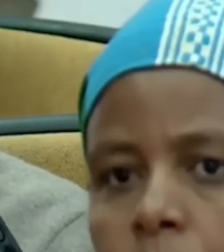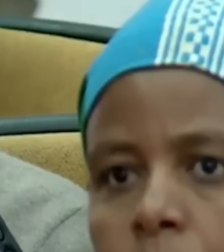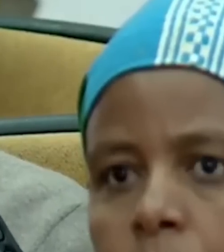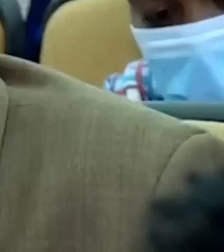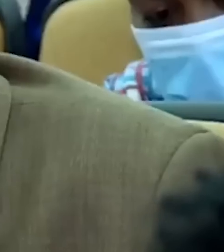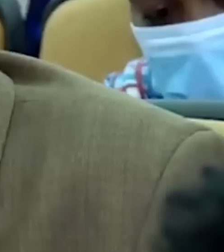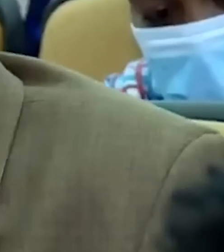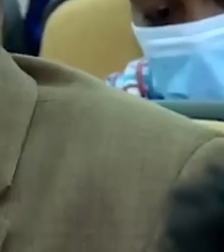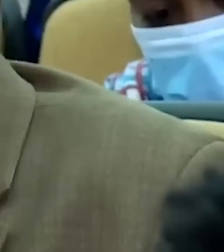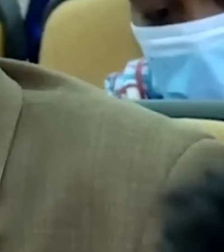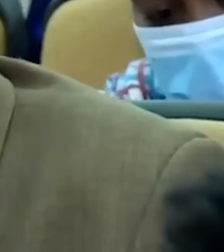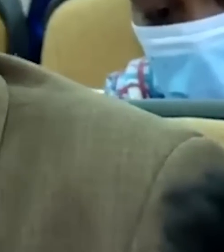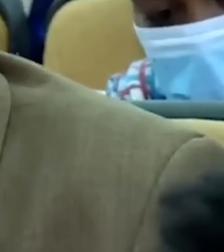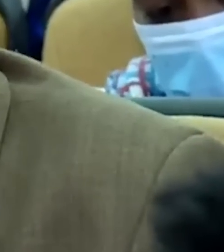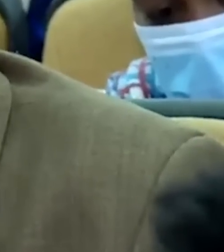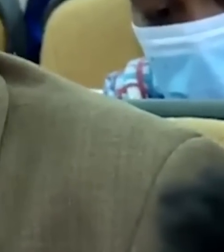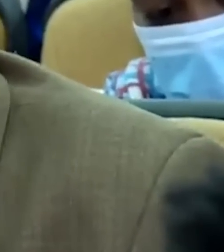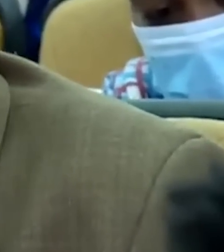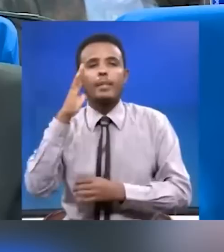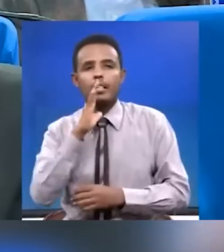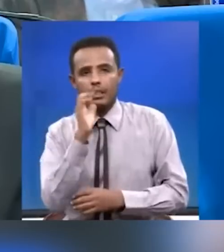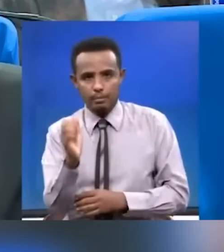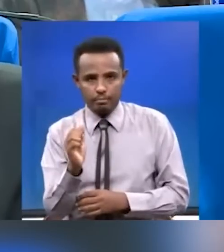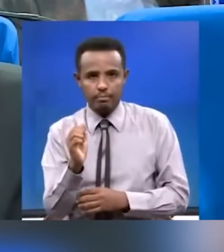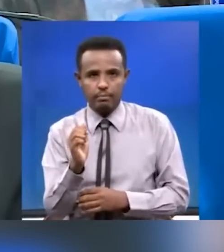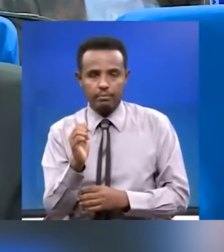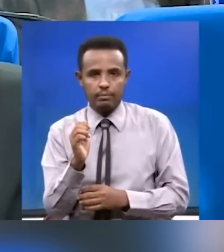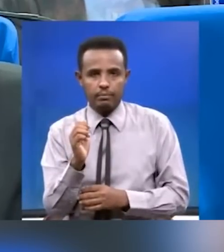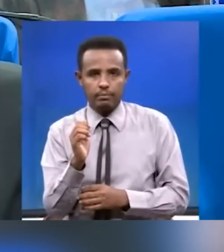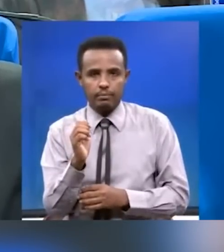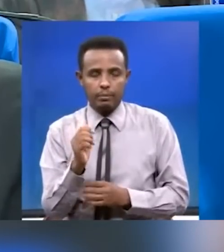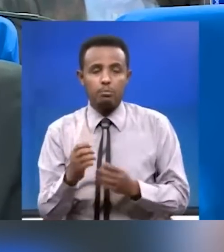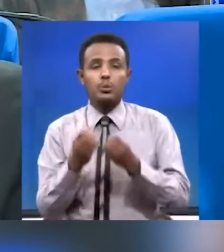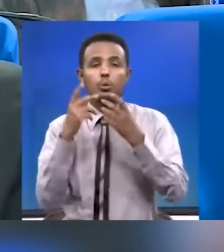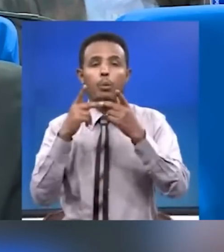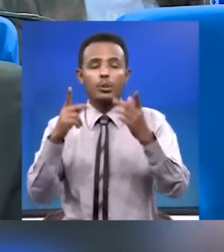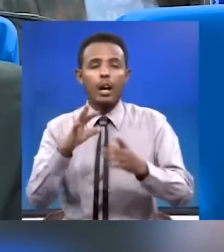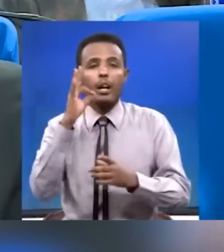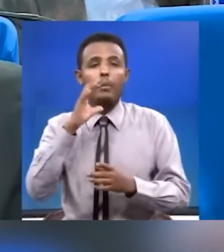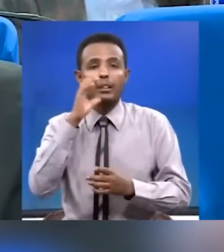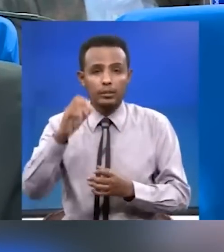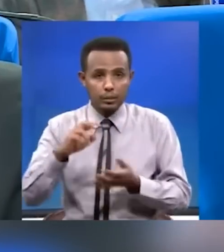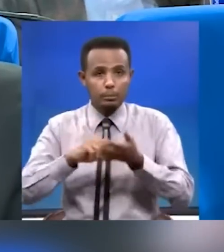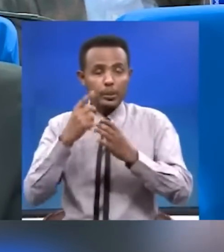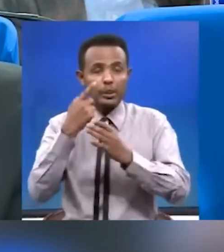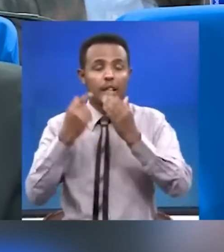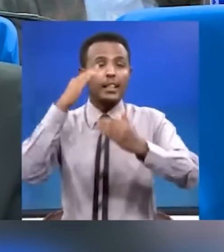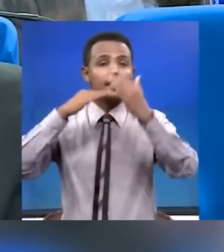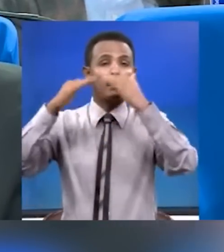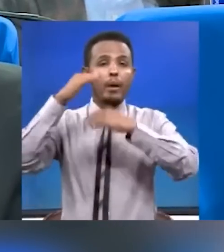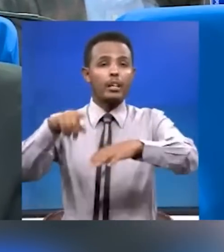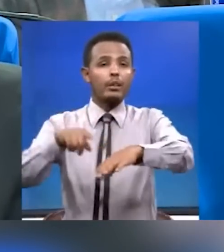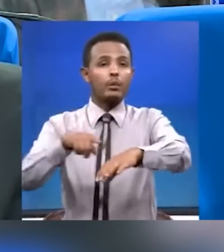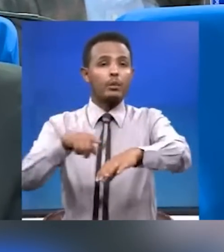የመቆሚያ ቦታ ቶታሊ የተለየ ነው ማለት ነው ከህዝባዊ መድረኮች ጎን ለጎን በክልል ምክር ቤቶችም ከዚህ